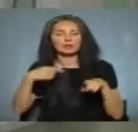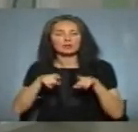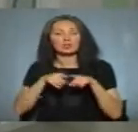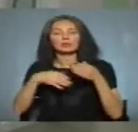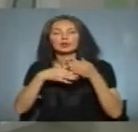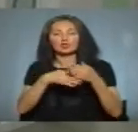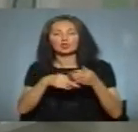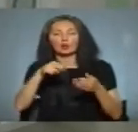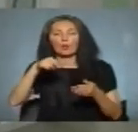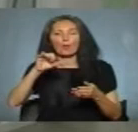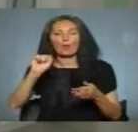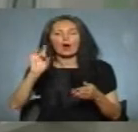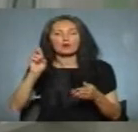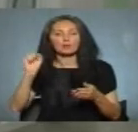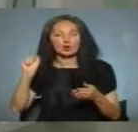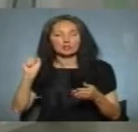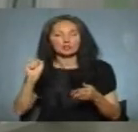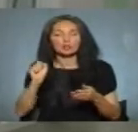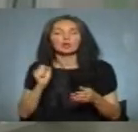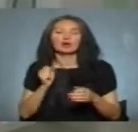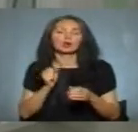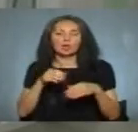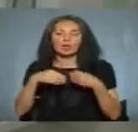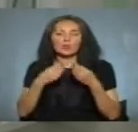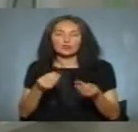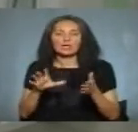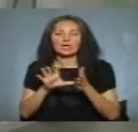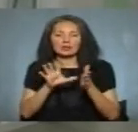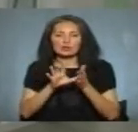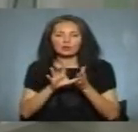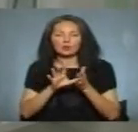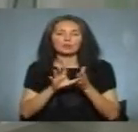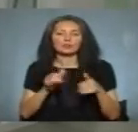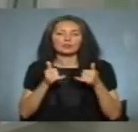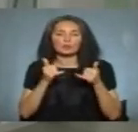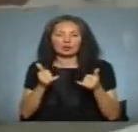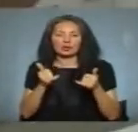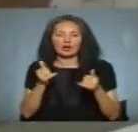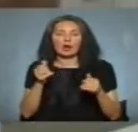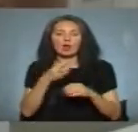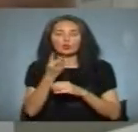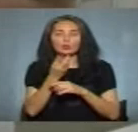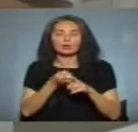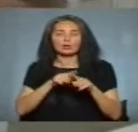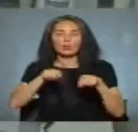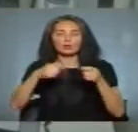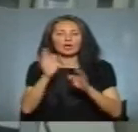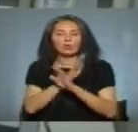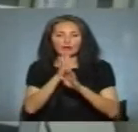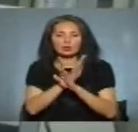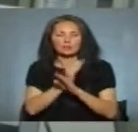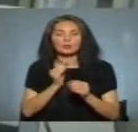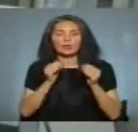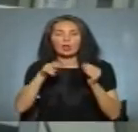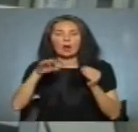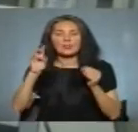powerbank живить розроблену нами мікротурбіну, яка подає повітря. Андрій Ковальчук каже, пневмошолом